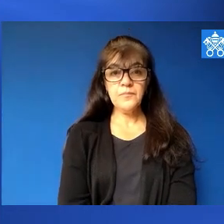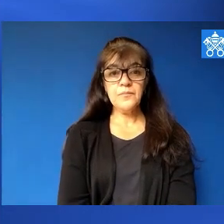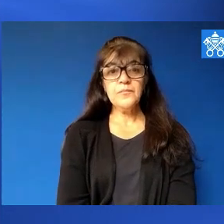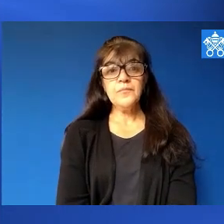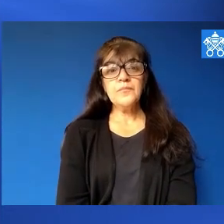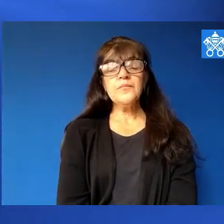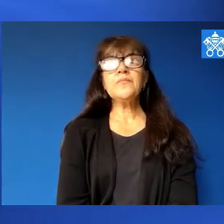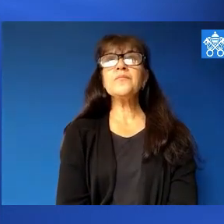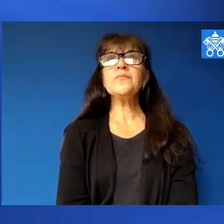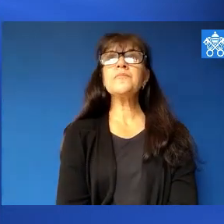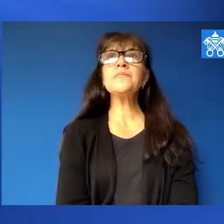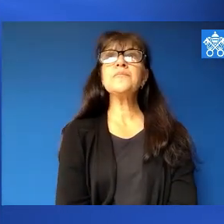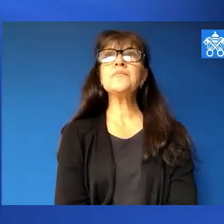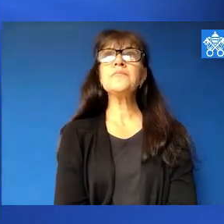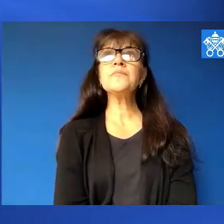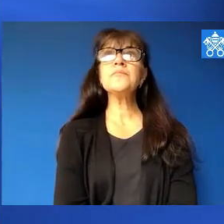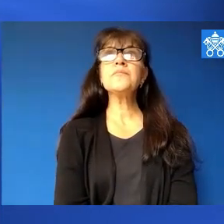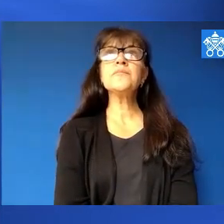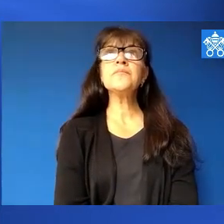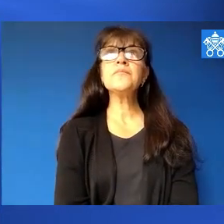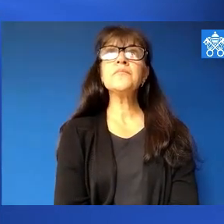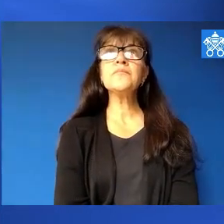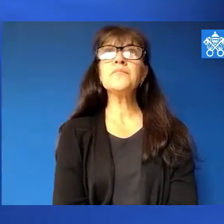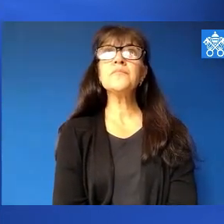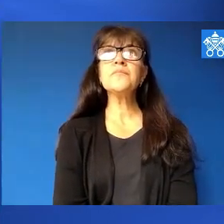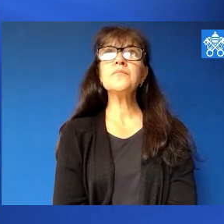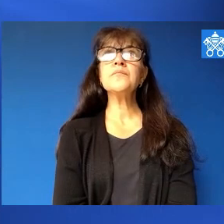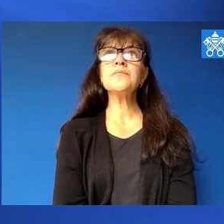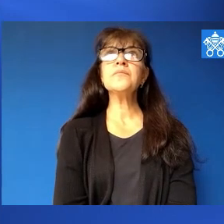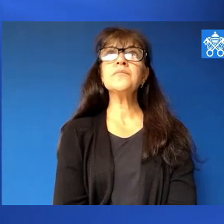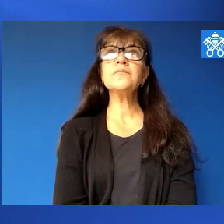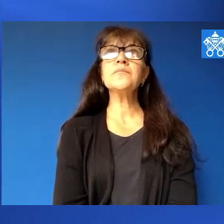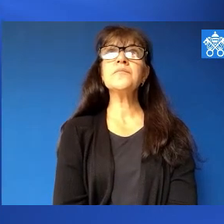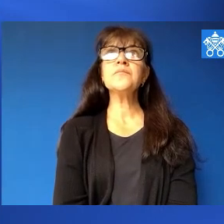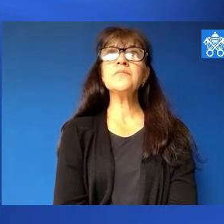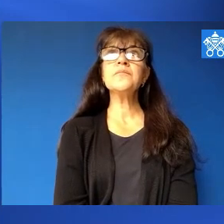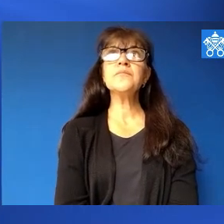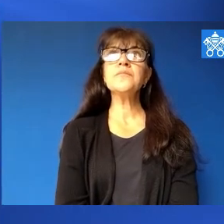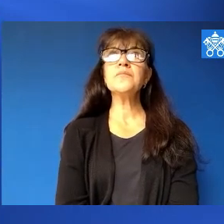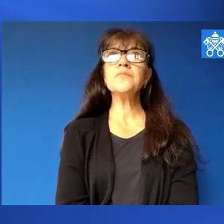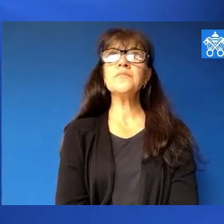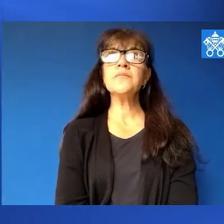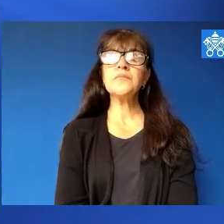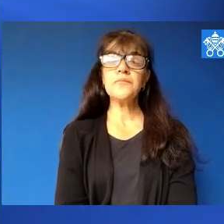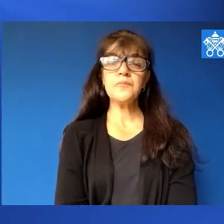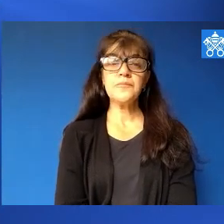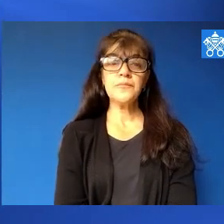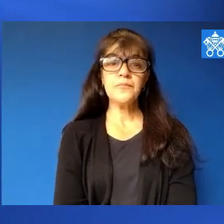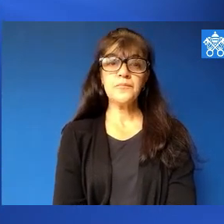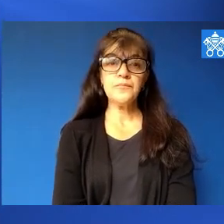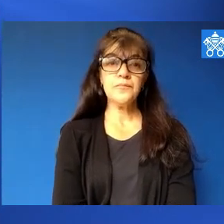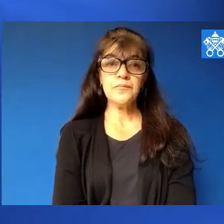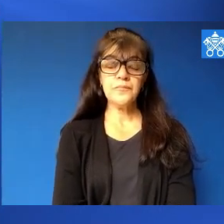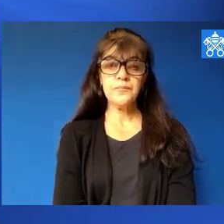życia, stłumienie naszych pragnień, aspiracji. Czasami nachodzą nas myśli, że Bóg wymaga od